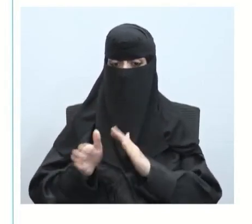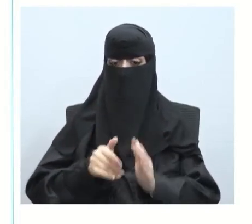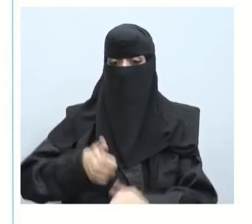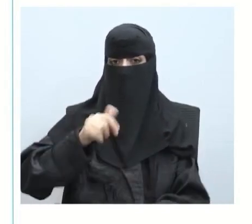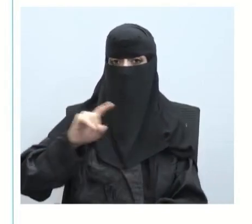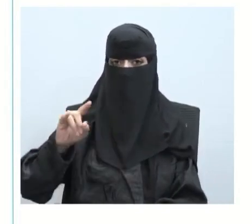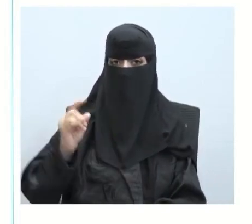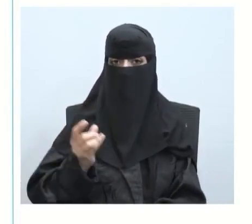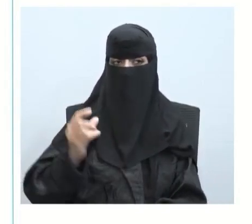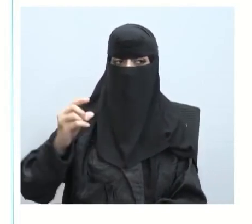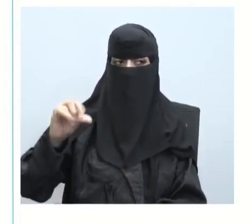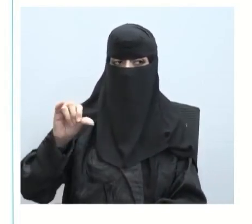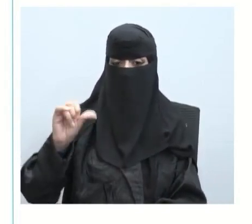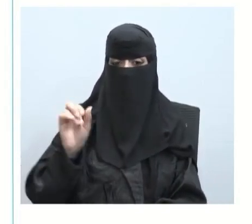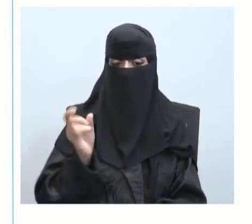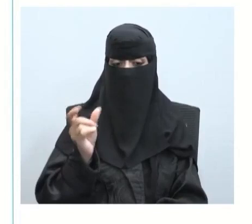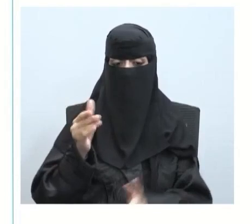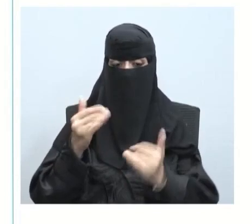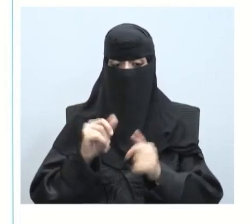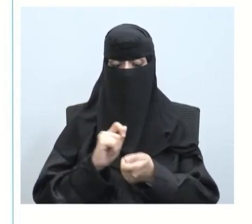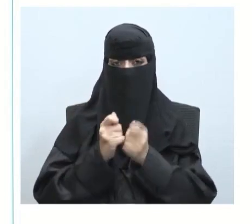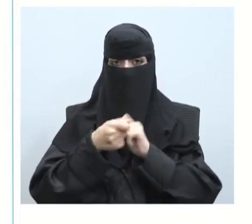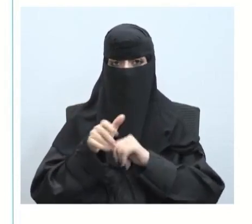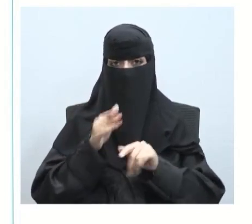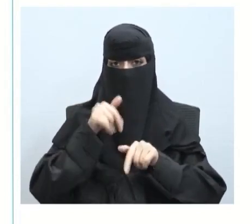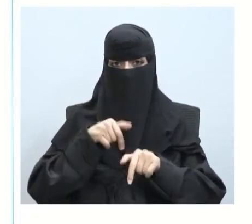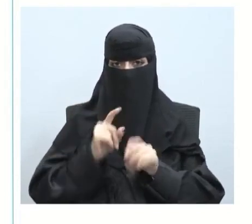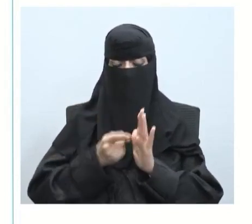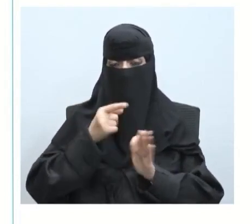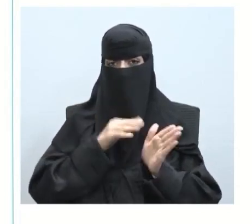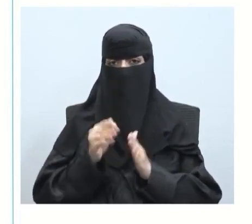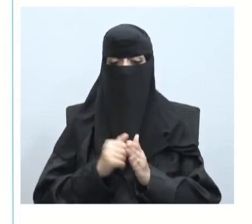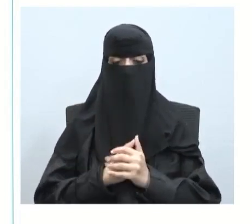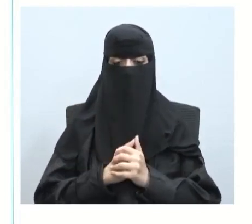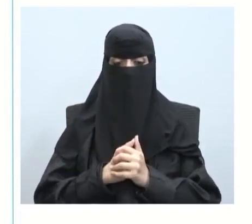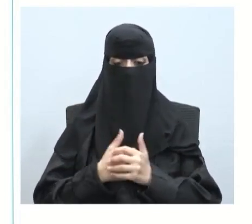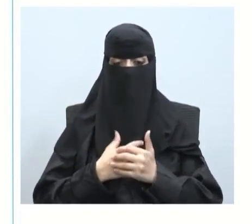تي، والبورت المنفذ الافتراضي، ومتغير مبدئي فلاب كونكتد.